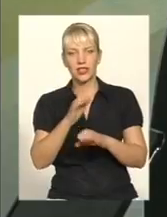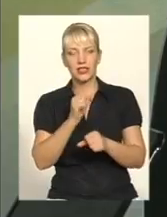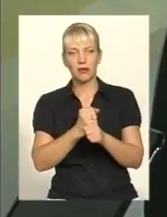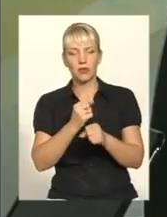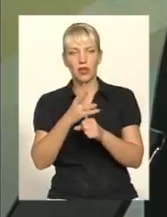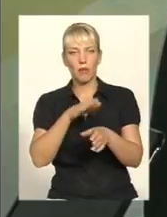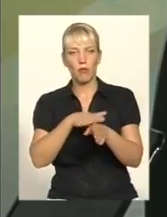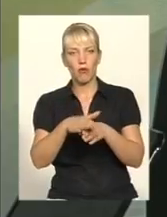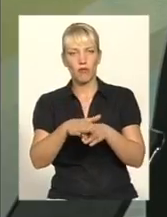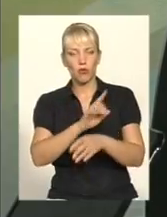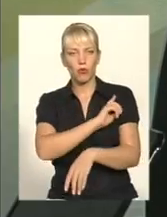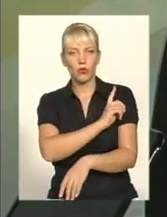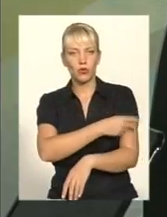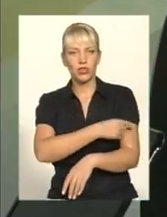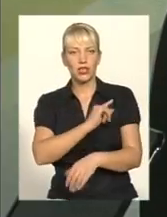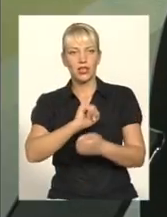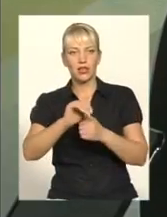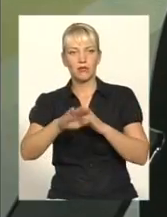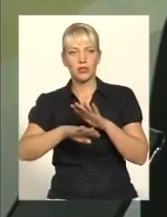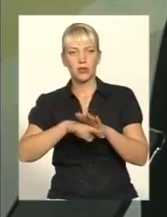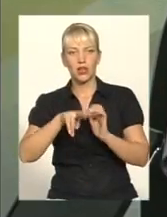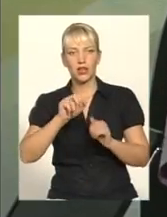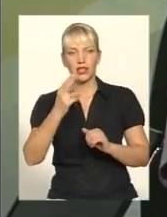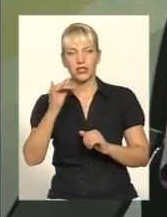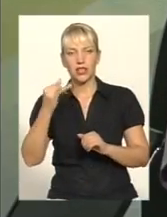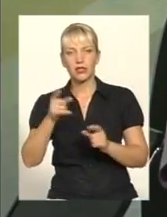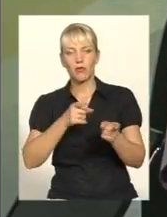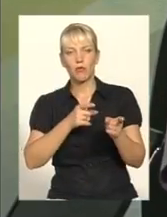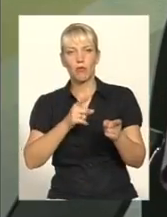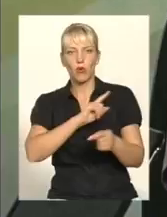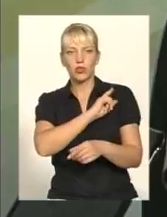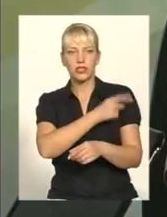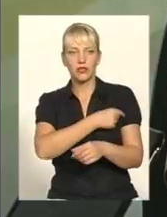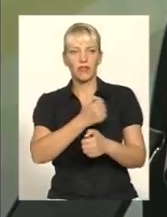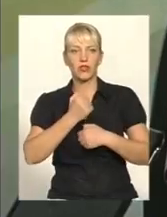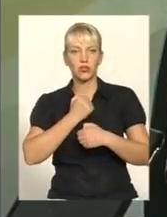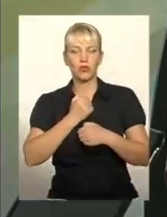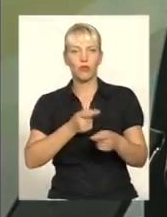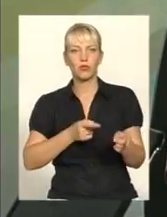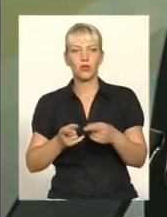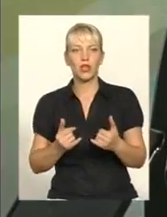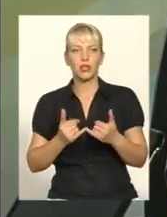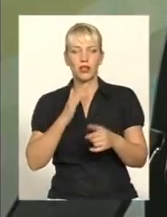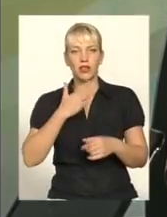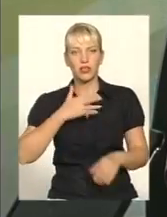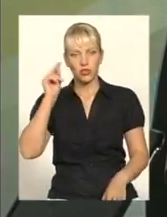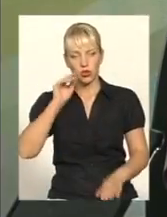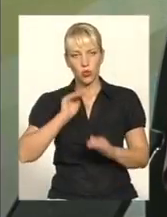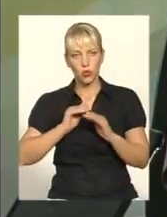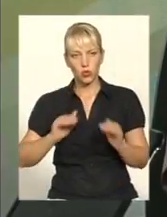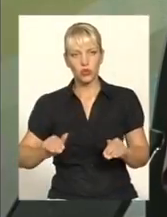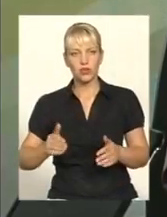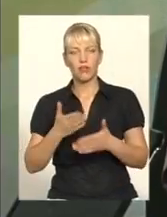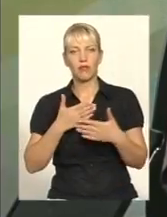на повну потужність, і Кам'янець-Подільський ліцей з посиленою військовою підготовкою для наших учнів. Ми